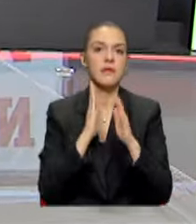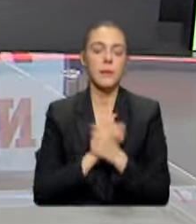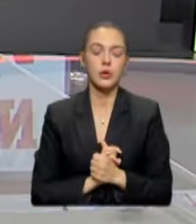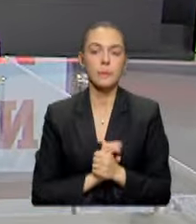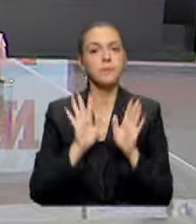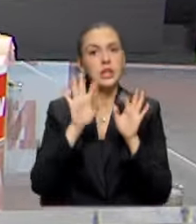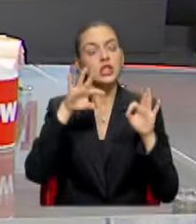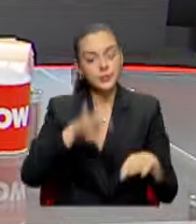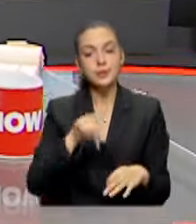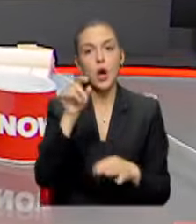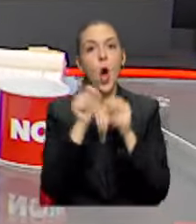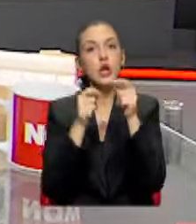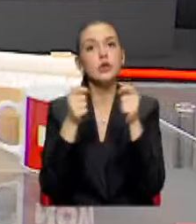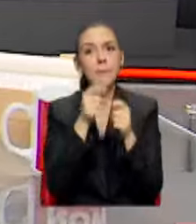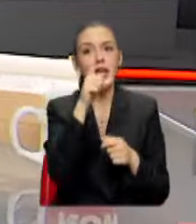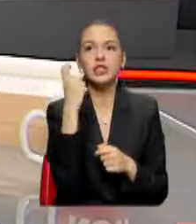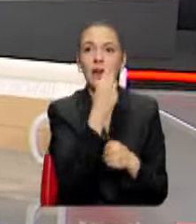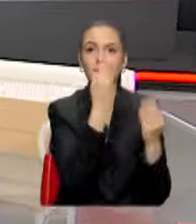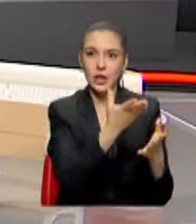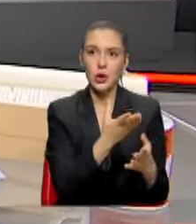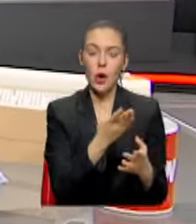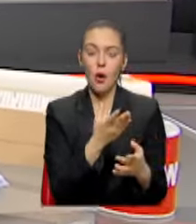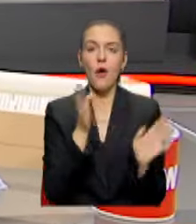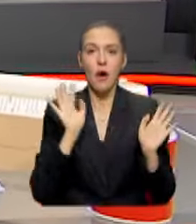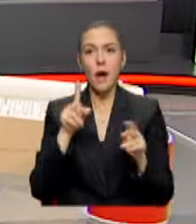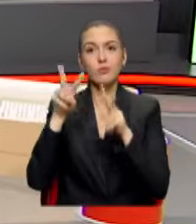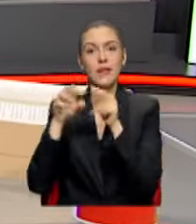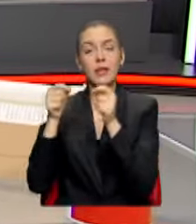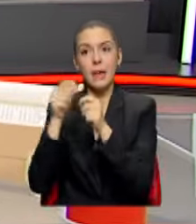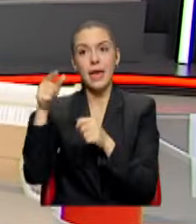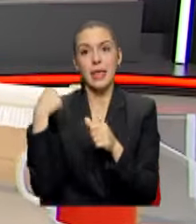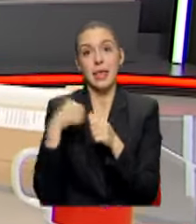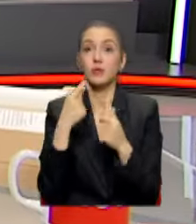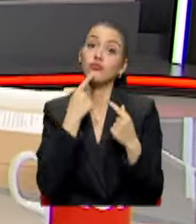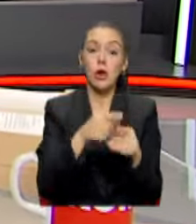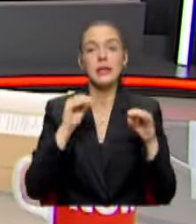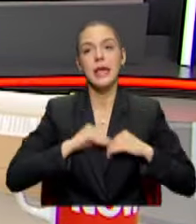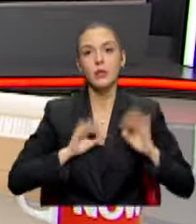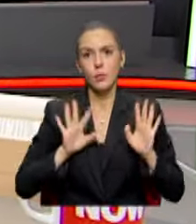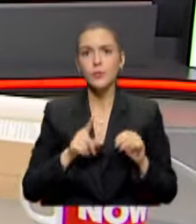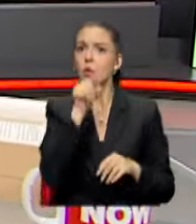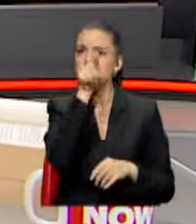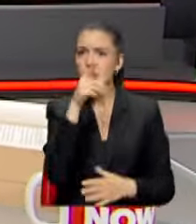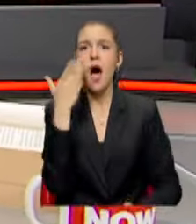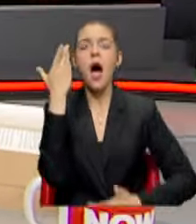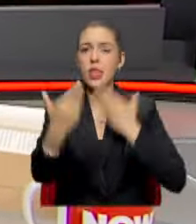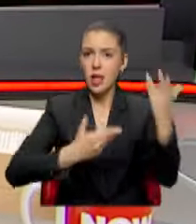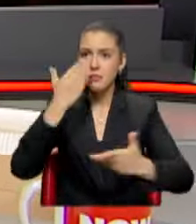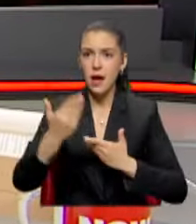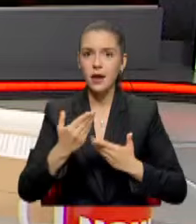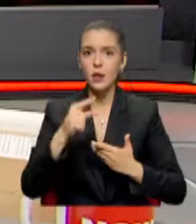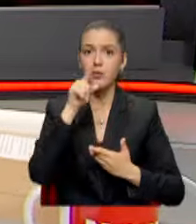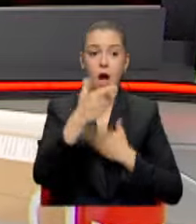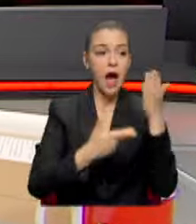Bey cevap veriyor ama Musavat Bey bunları bana söylüyor zannediyorum Efendim böyle bundan bahsetmek E ondan